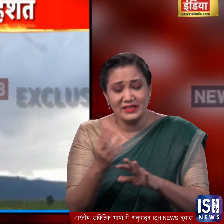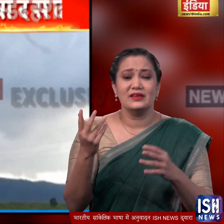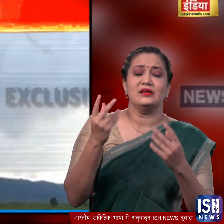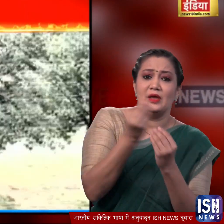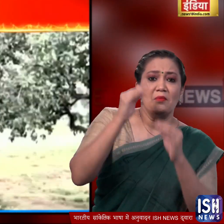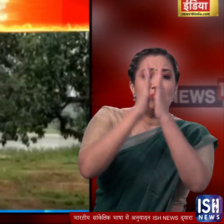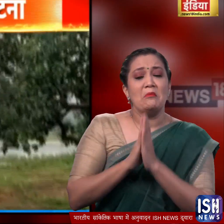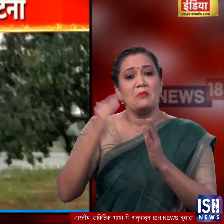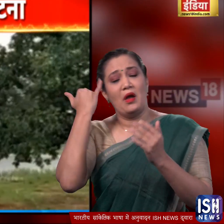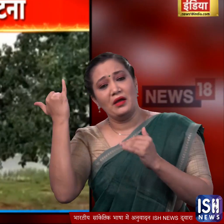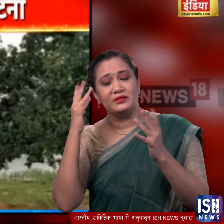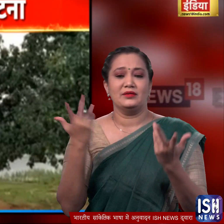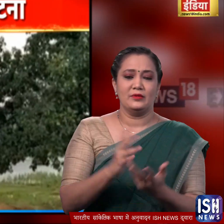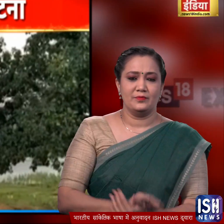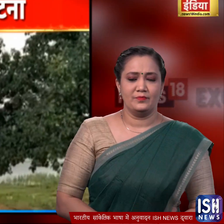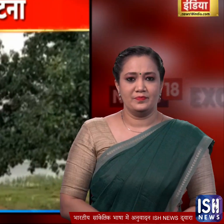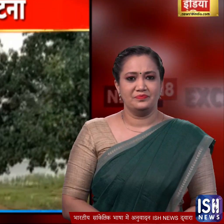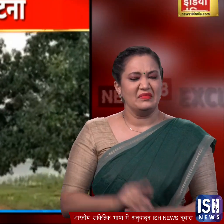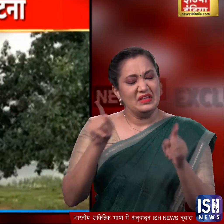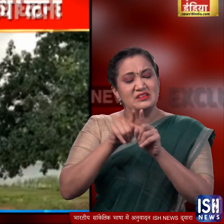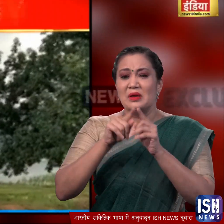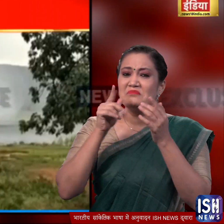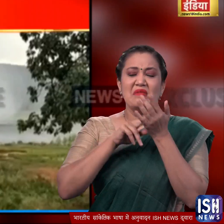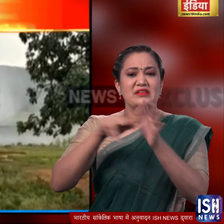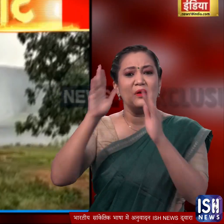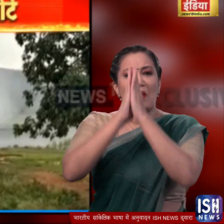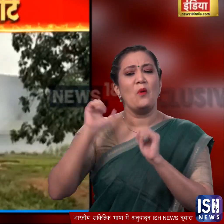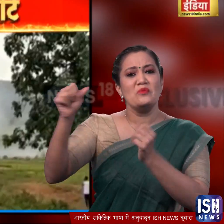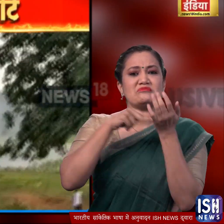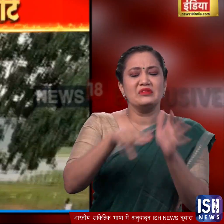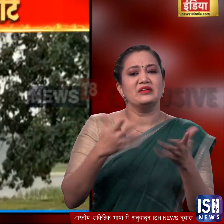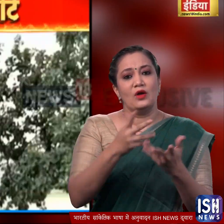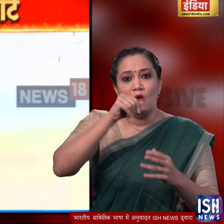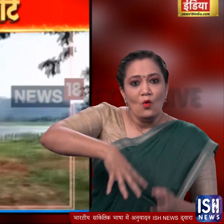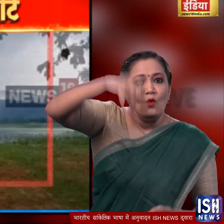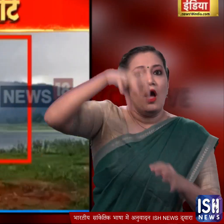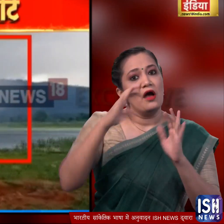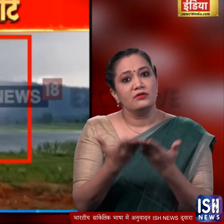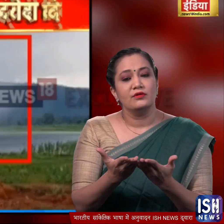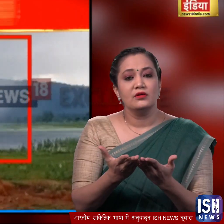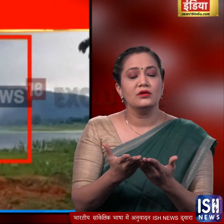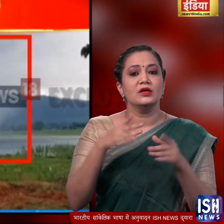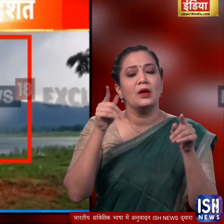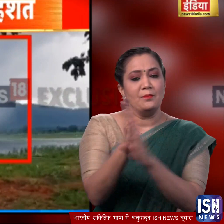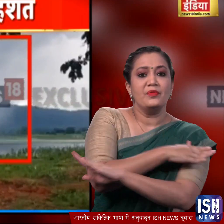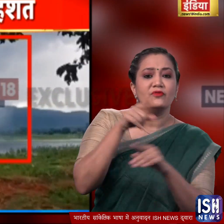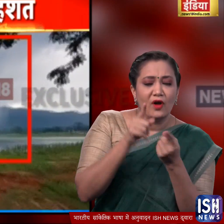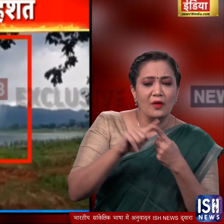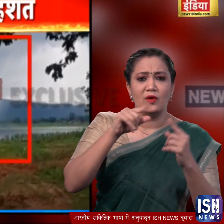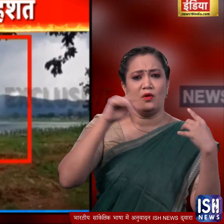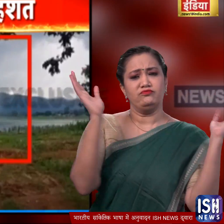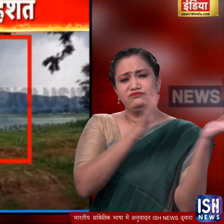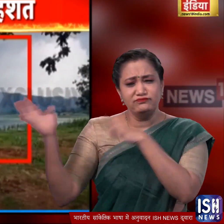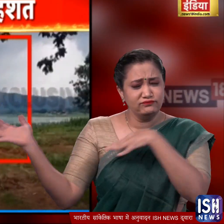किसी ने भगवान की लीला। इस सब भगवान की कुदरत है, आई आसमान में देखले चढ़ गई पानी। बताया जा रहा है कि इस घटना से पहले वहां